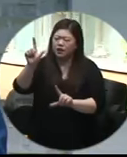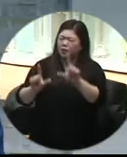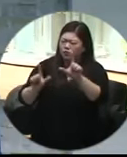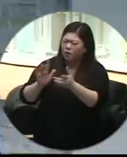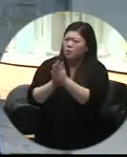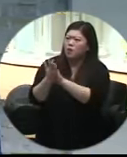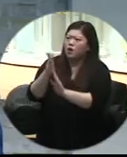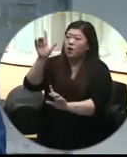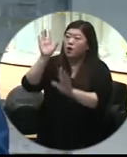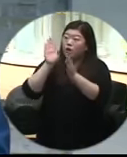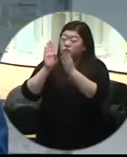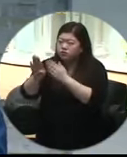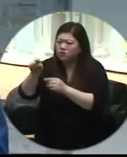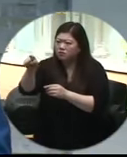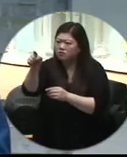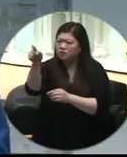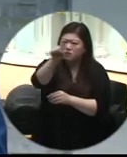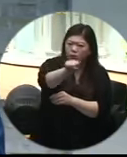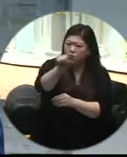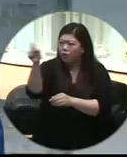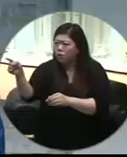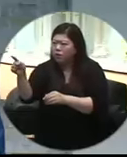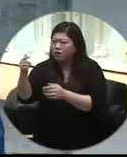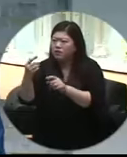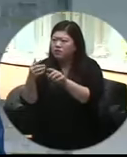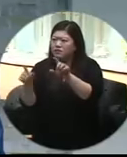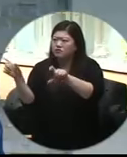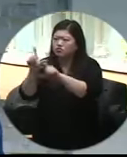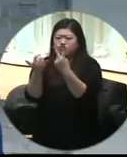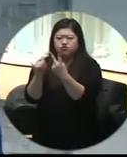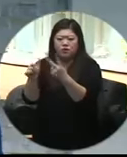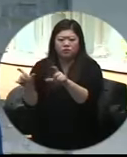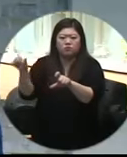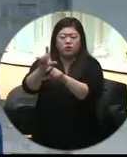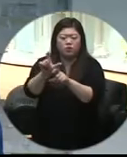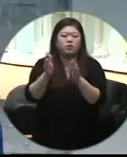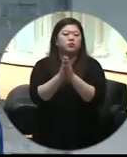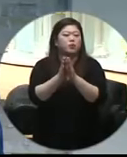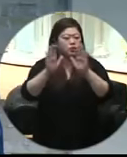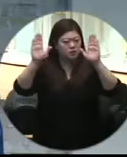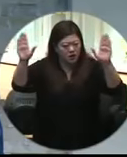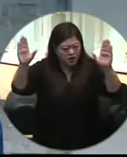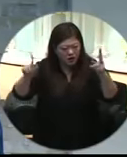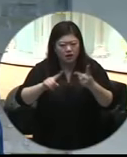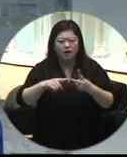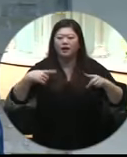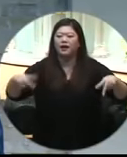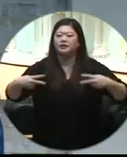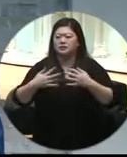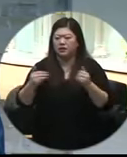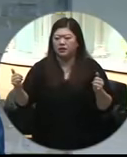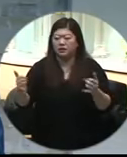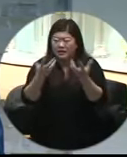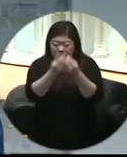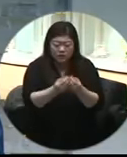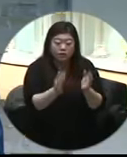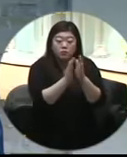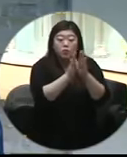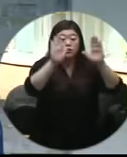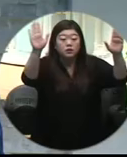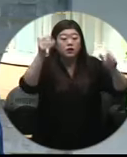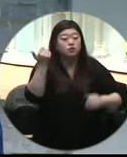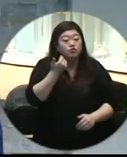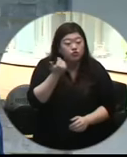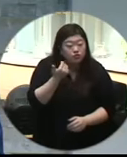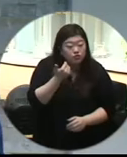엘리야와 함께 이야기하고 계셨다고 말씀하고 있어요. 모세는 율법의 대표적인